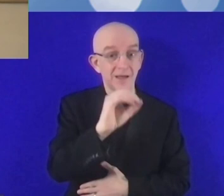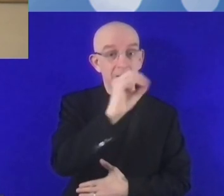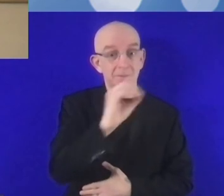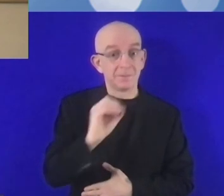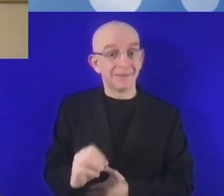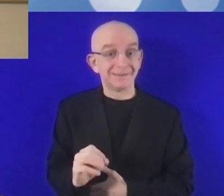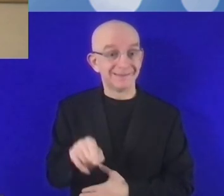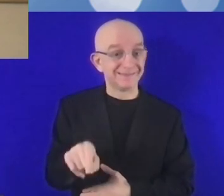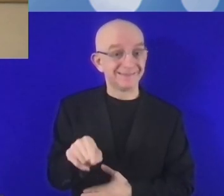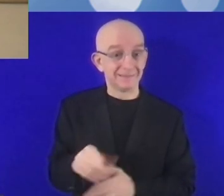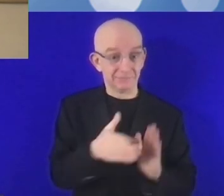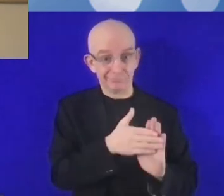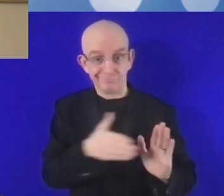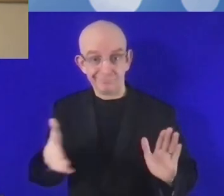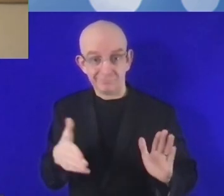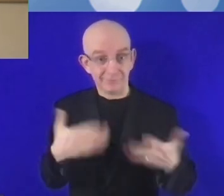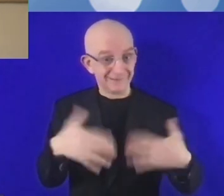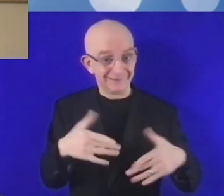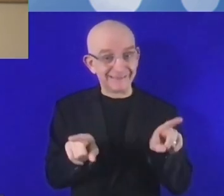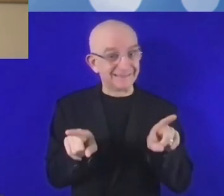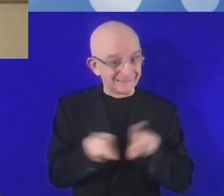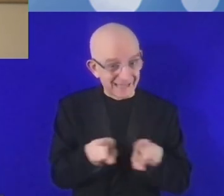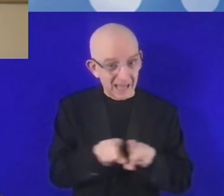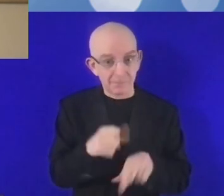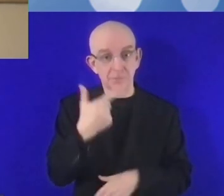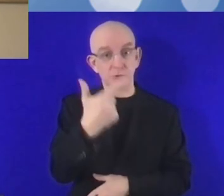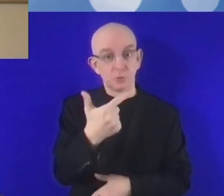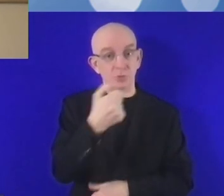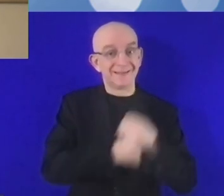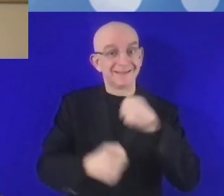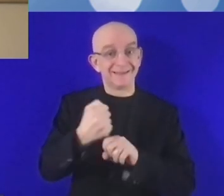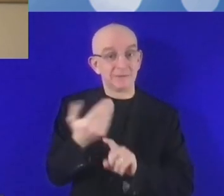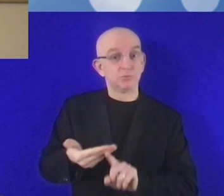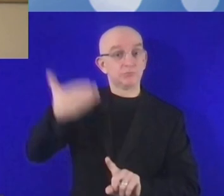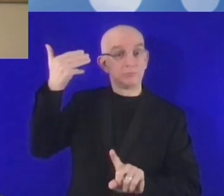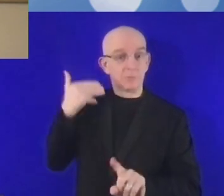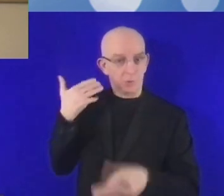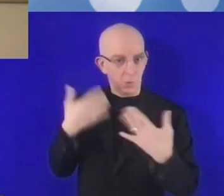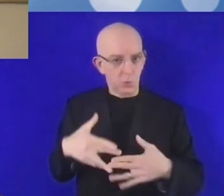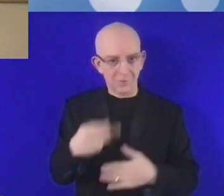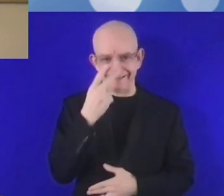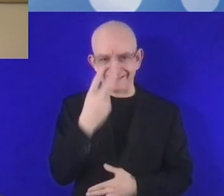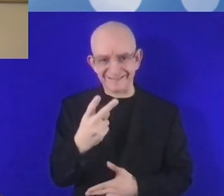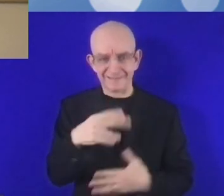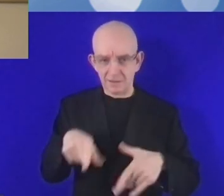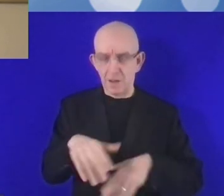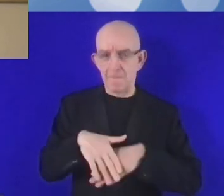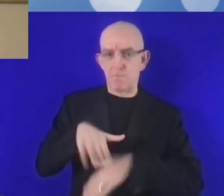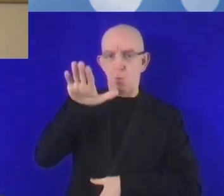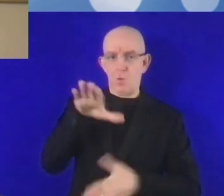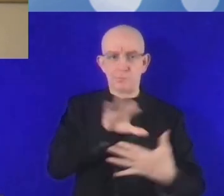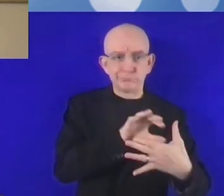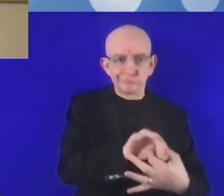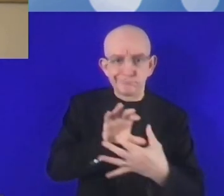到170%的比例，相比于去年同期的使用水平，这